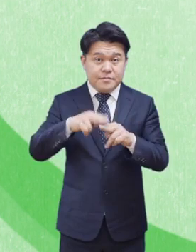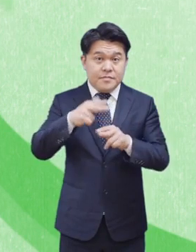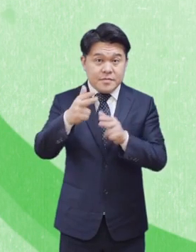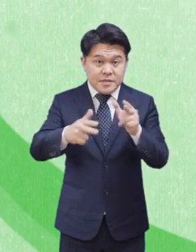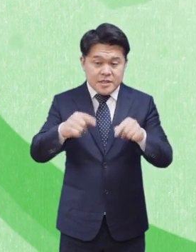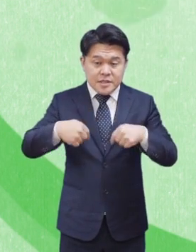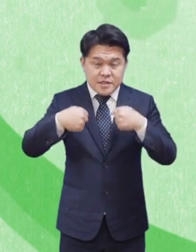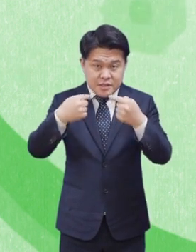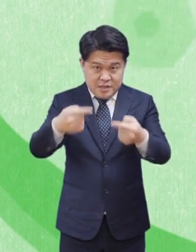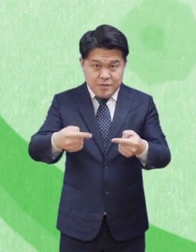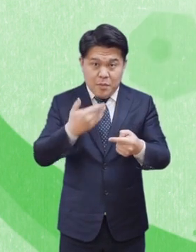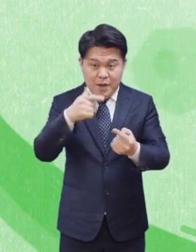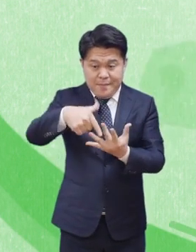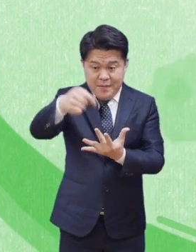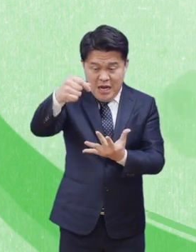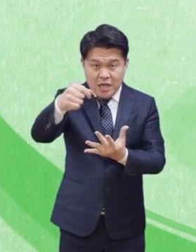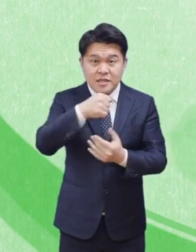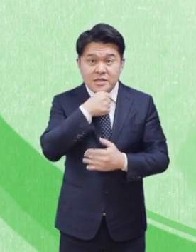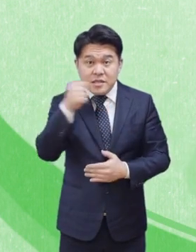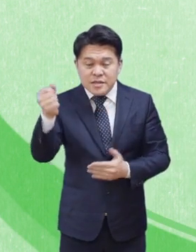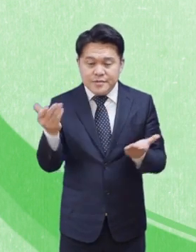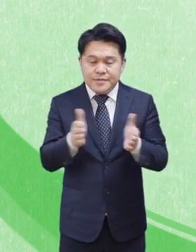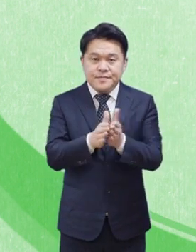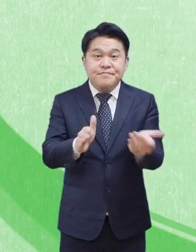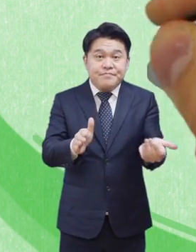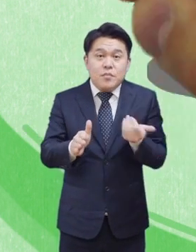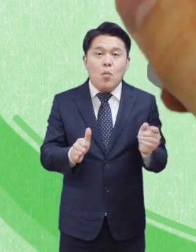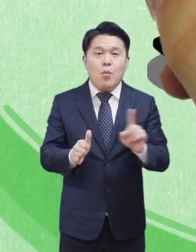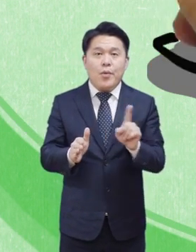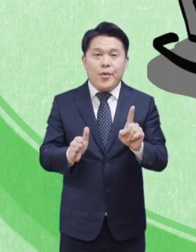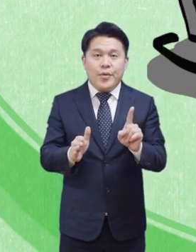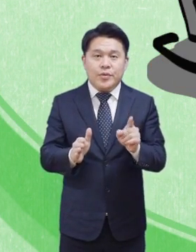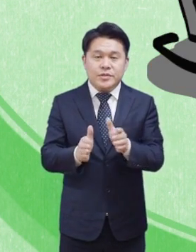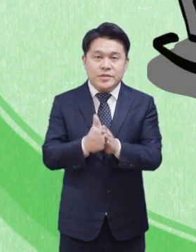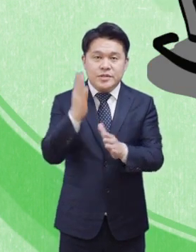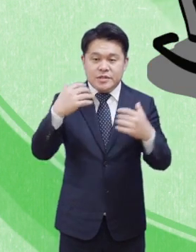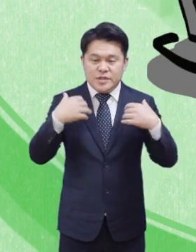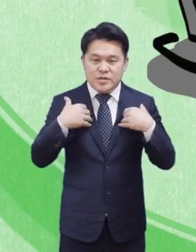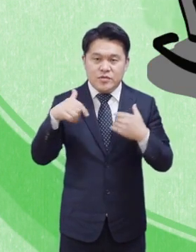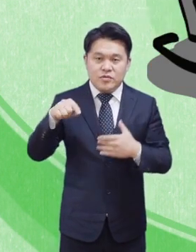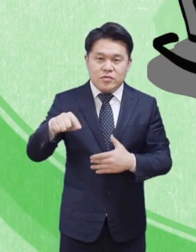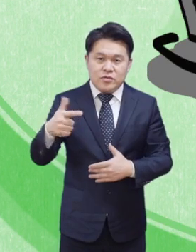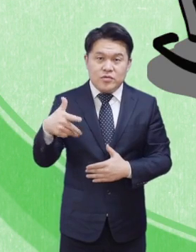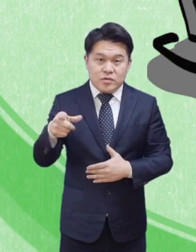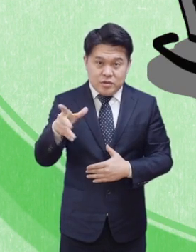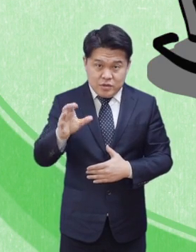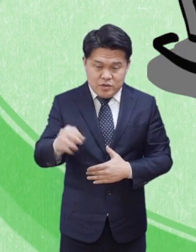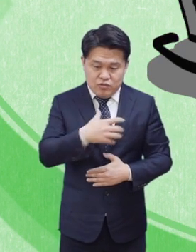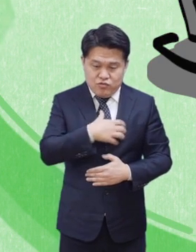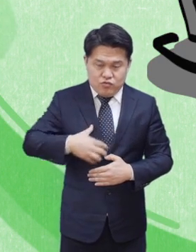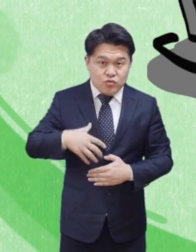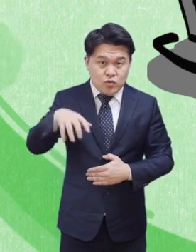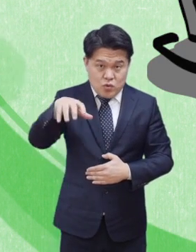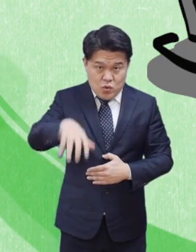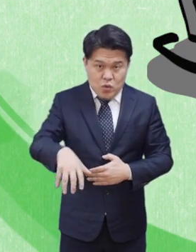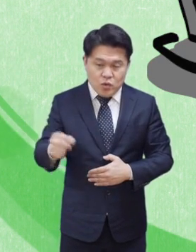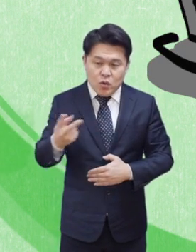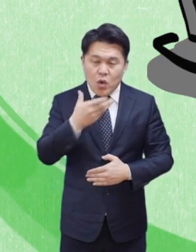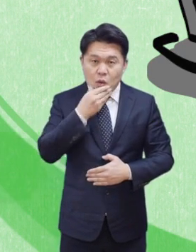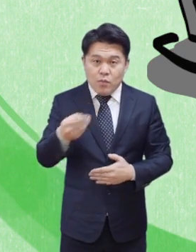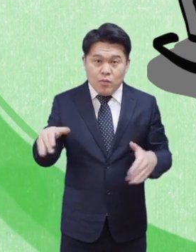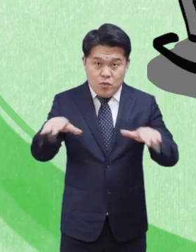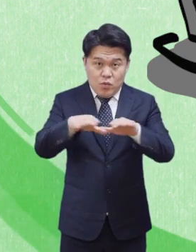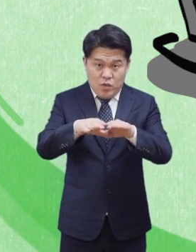장애인 일자리 사업에 참여자로 선정되면 일을 시작하기 전에 시청, 군청, 구청